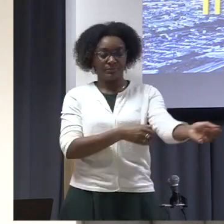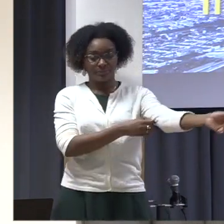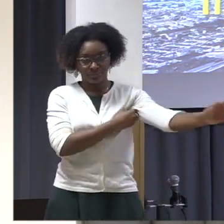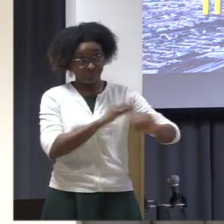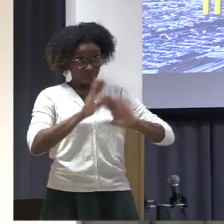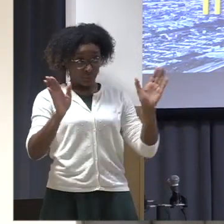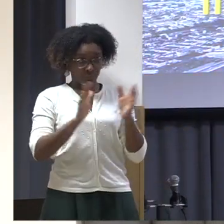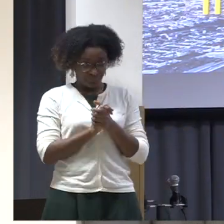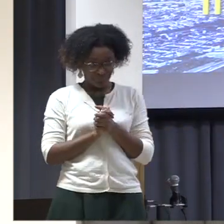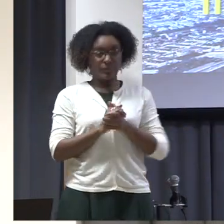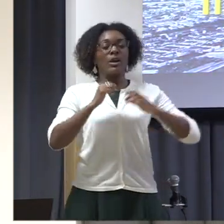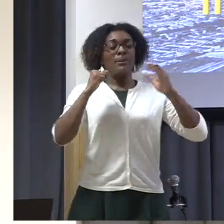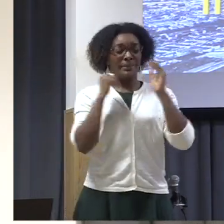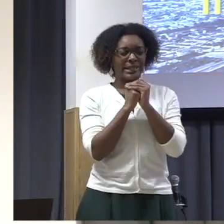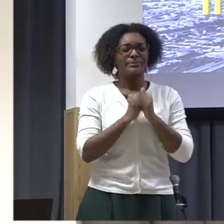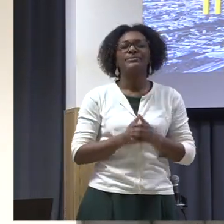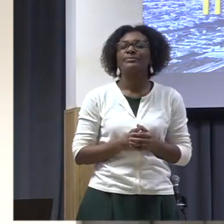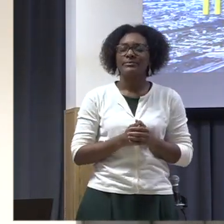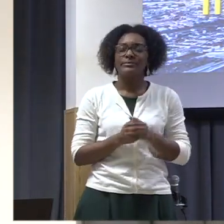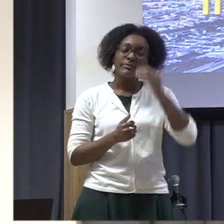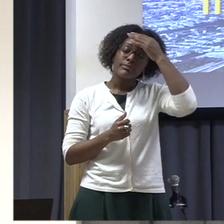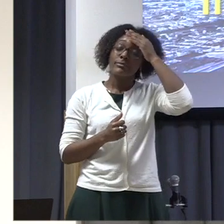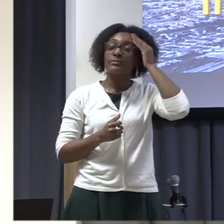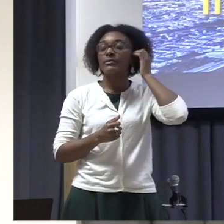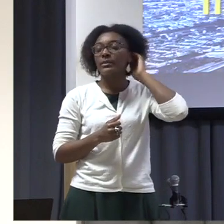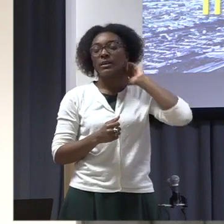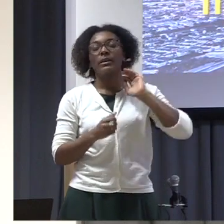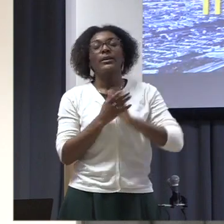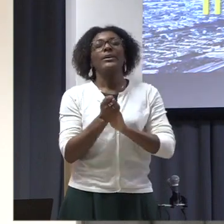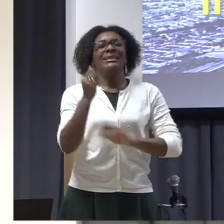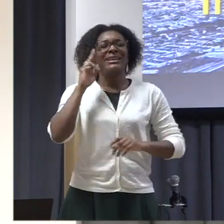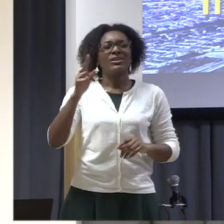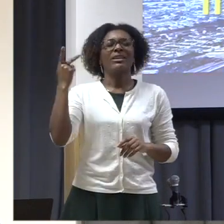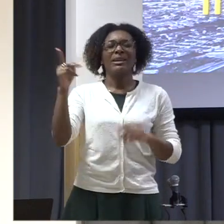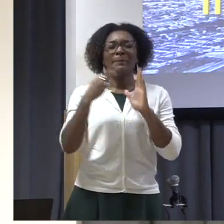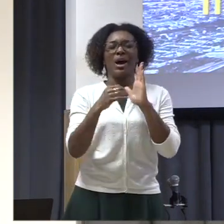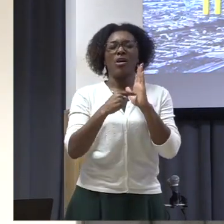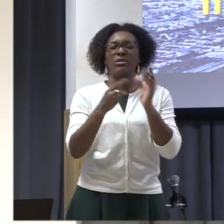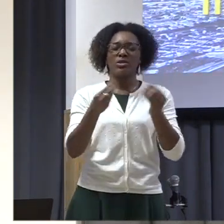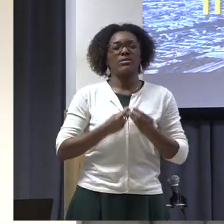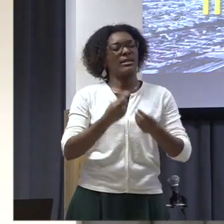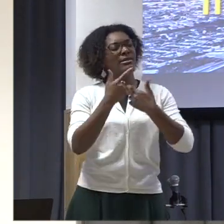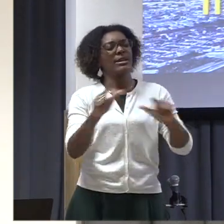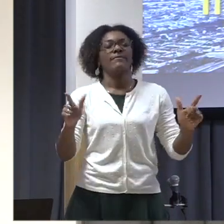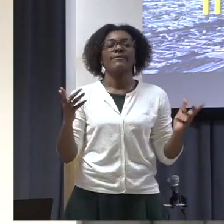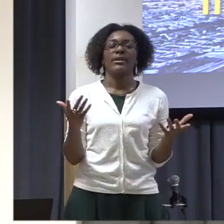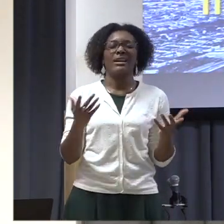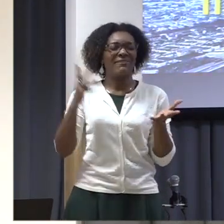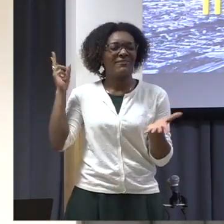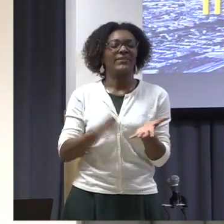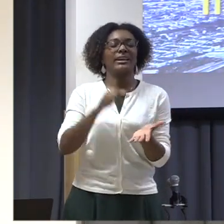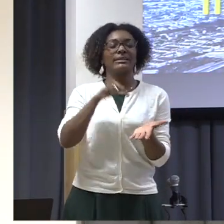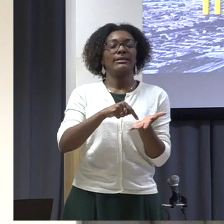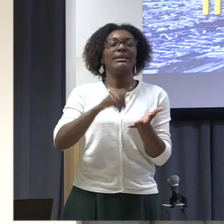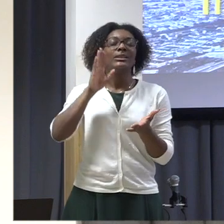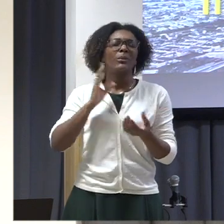c'est à paroles qui nous permet d'être au contact de la vérité seigneur nous prions pour que tu puisses nous